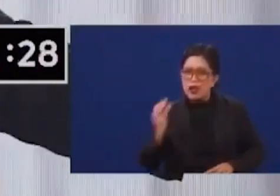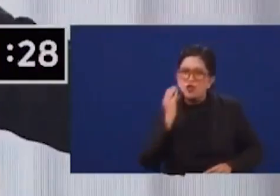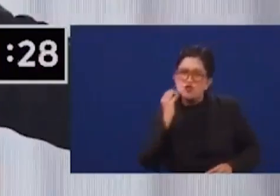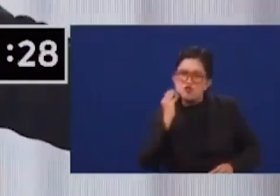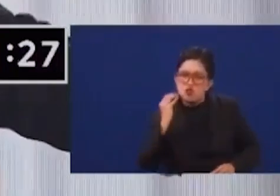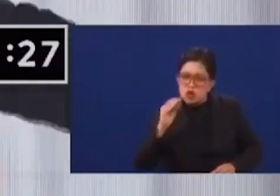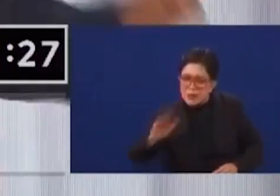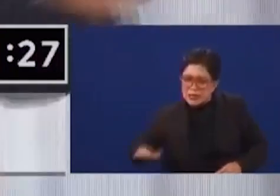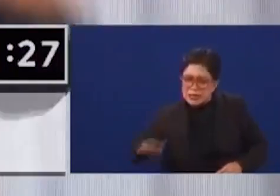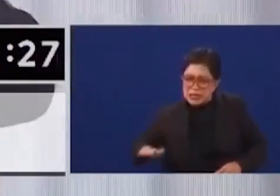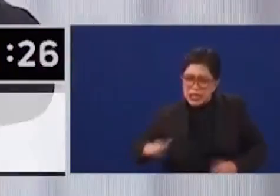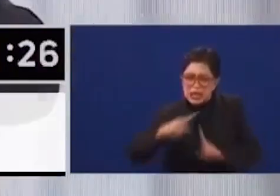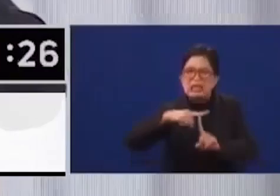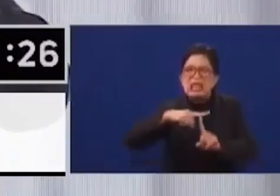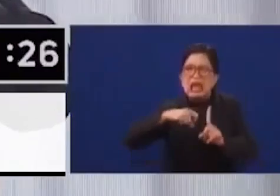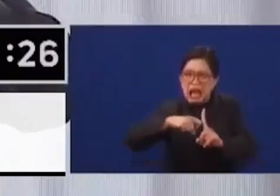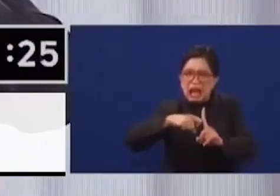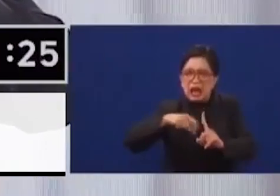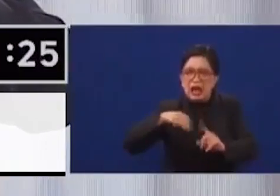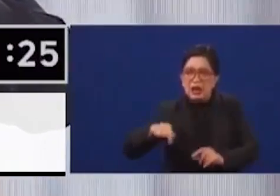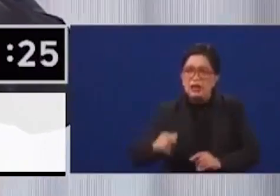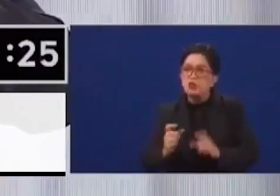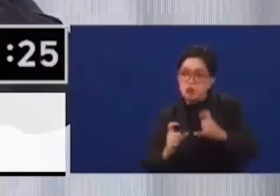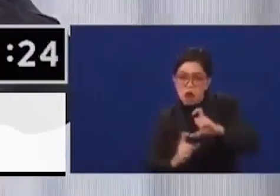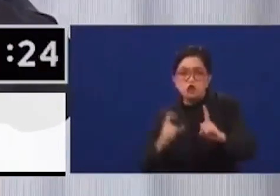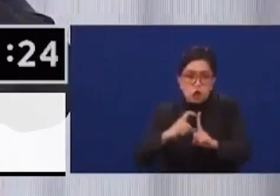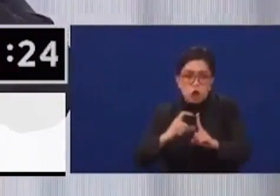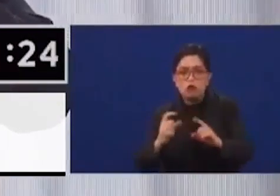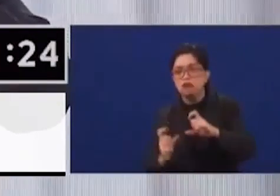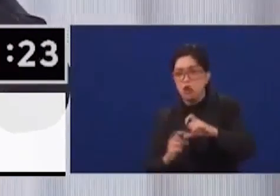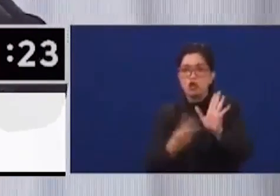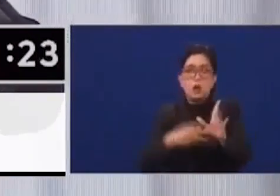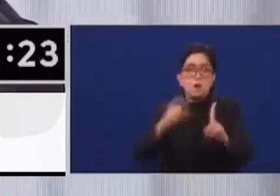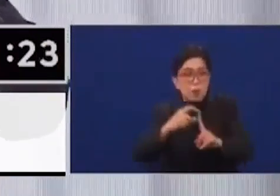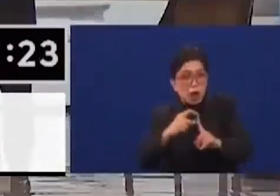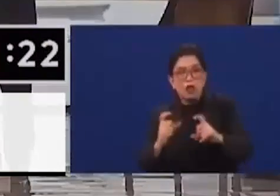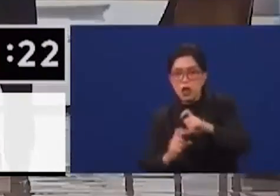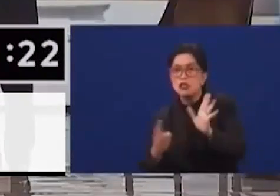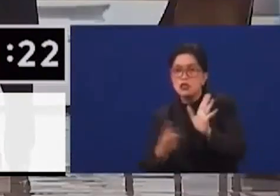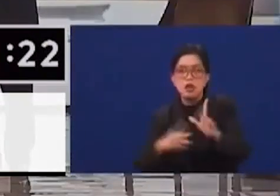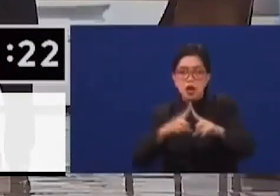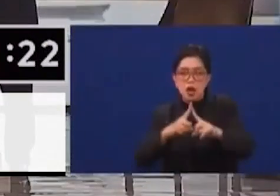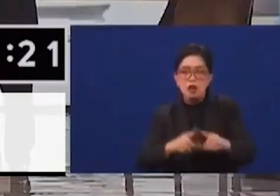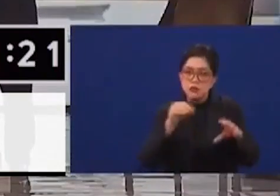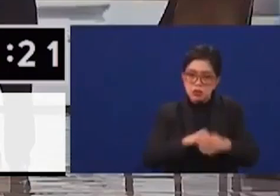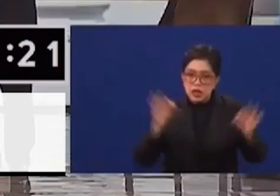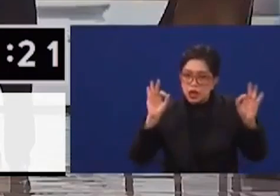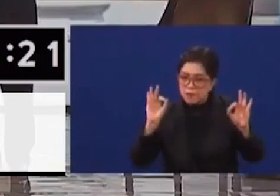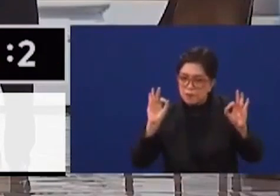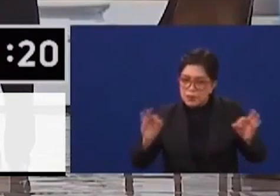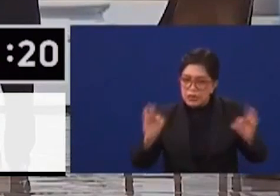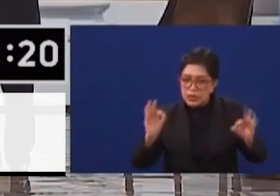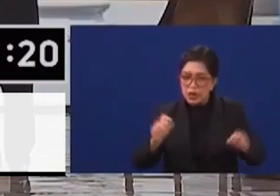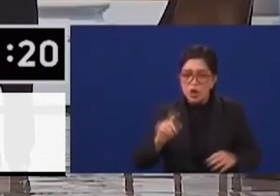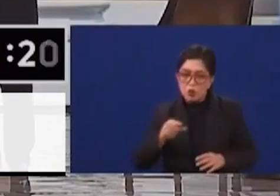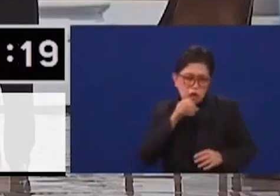Taman kanak-kanak SD SMP SMA harus dimasukkan dalam edukasi Bukan indoktrinasi